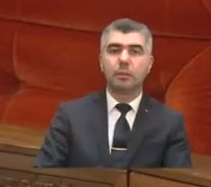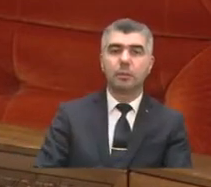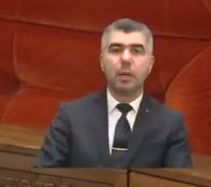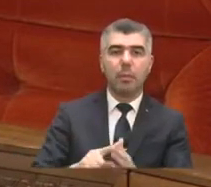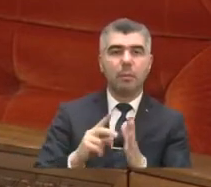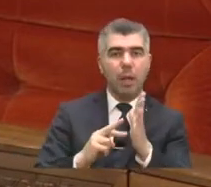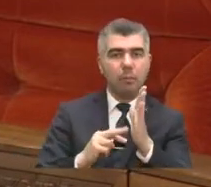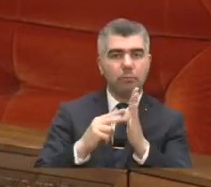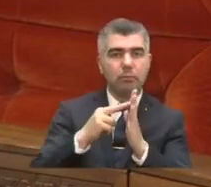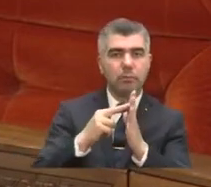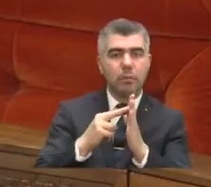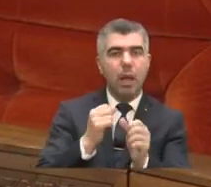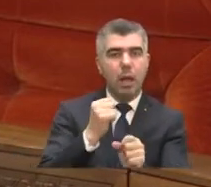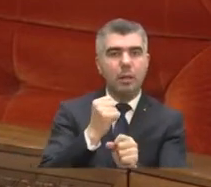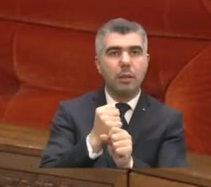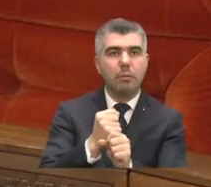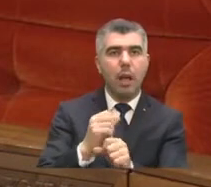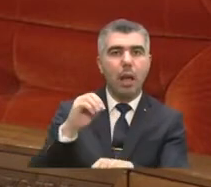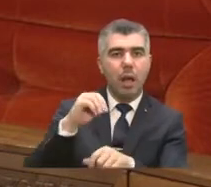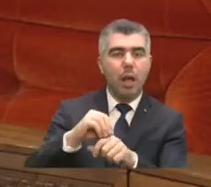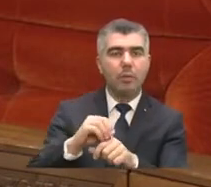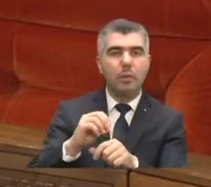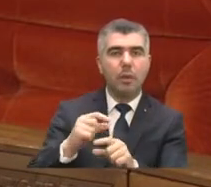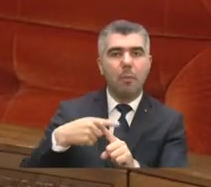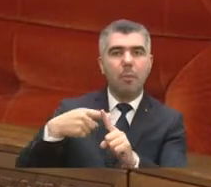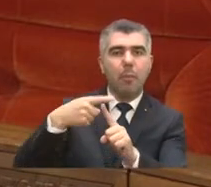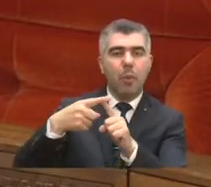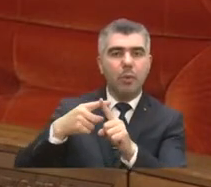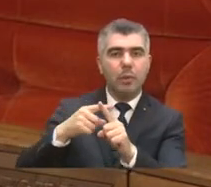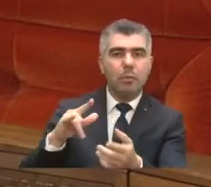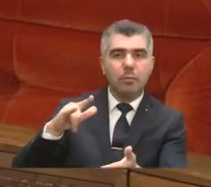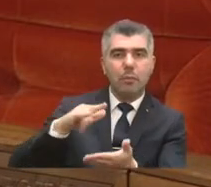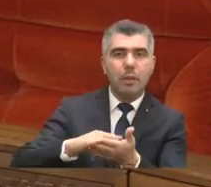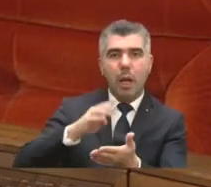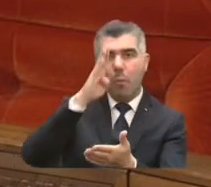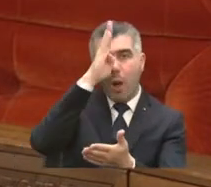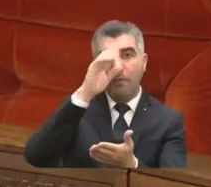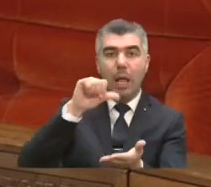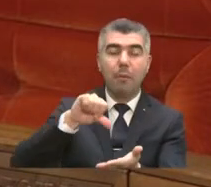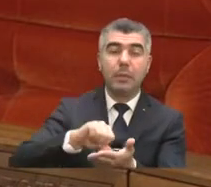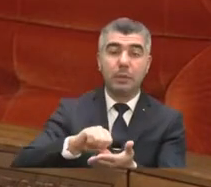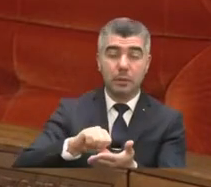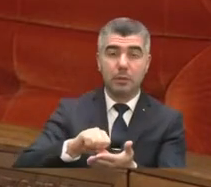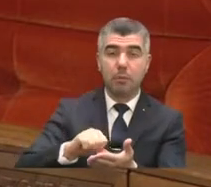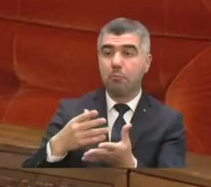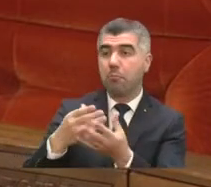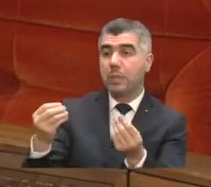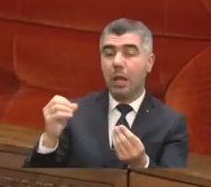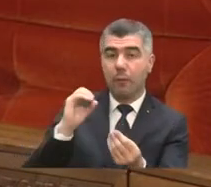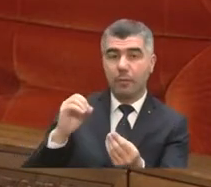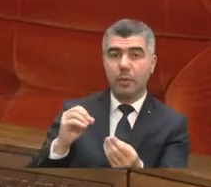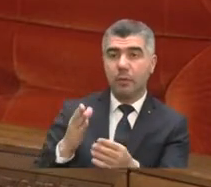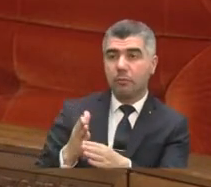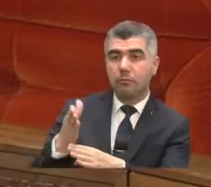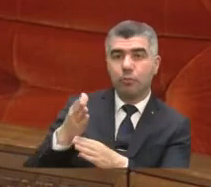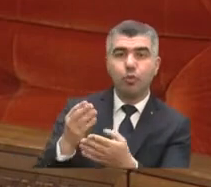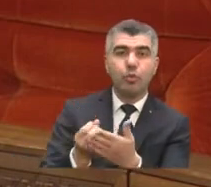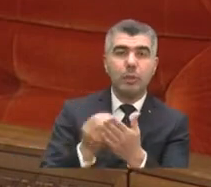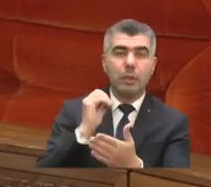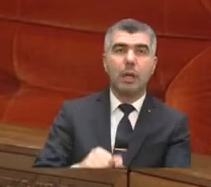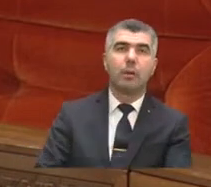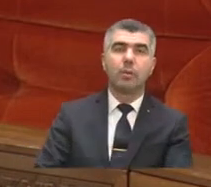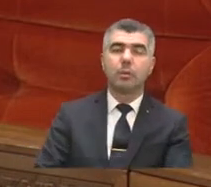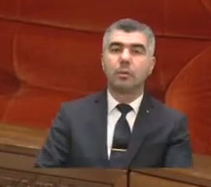تدريجيا إعادة تشغيل الخطوط الملغاة بالإضافة إلى ربط مطار محمد الخامس بعدد مهم من الوجهات الجديدة. من جهة